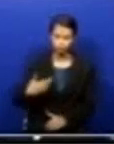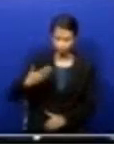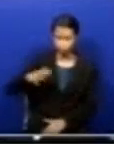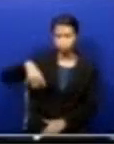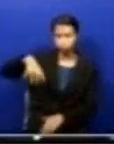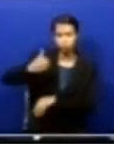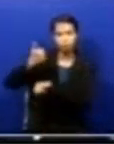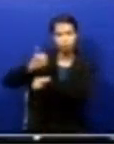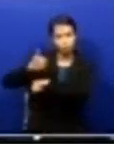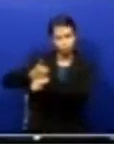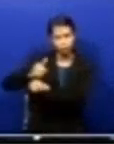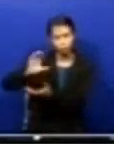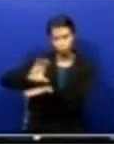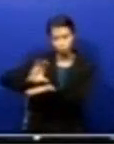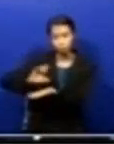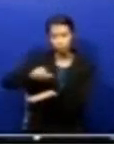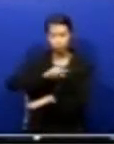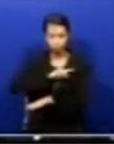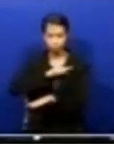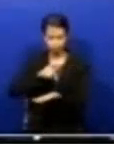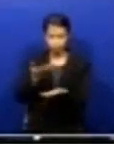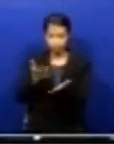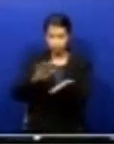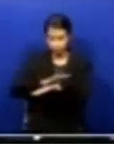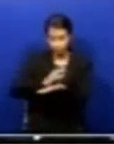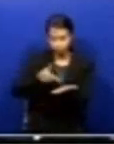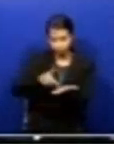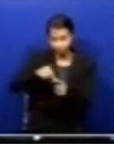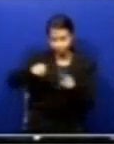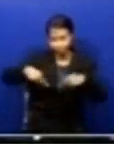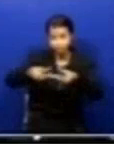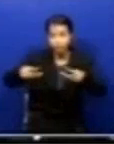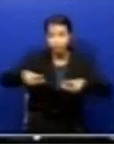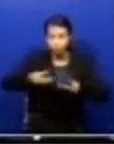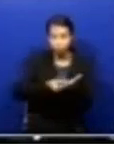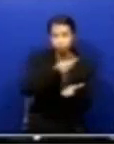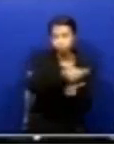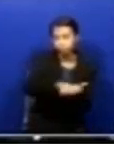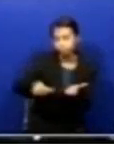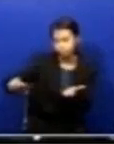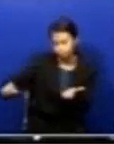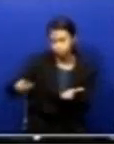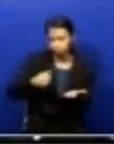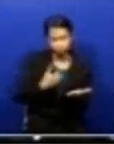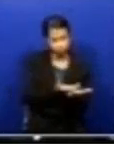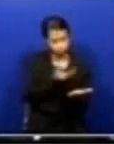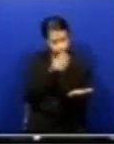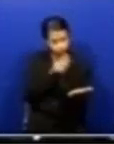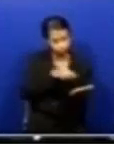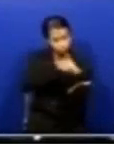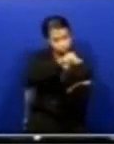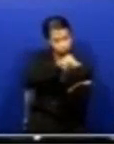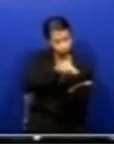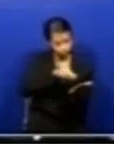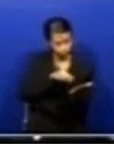านก็ให้ความกรุณาก็แจกจ่ายผมก็ศึกษานะครับทีนี้กฤษฎีกา